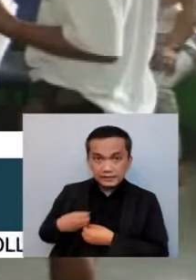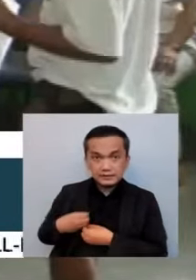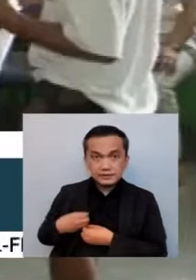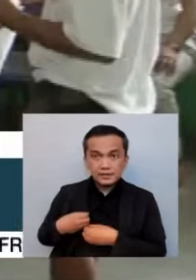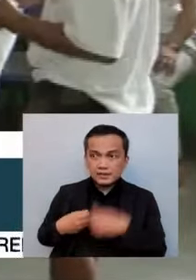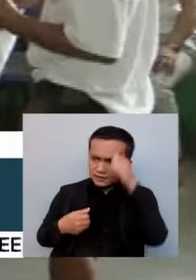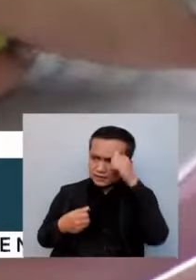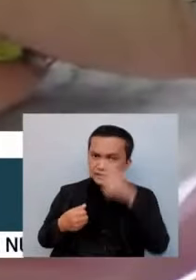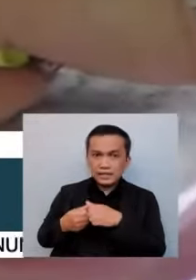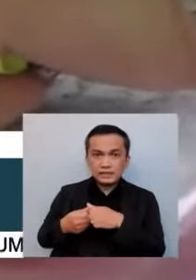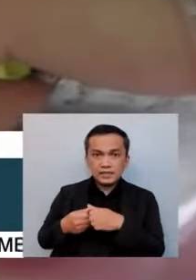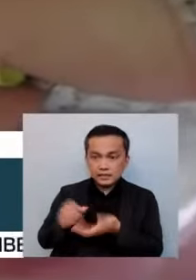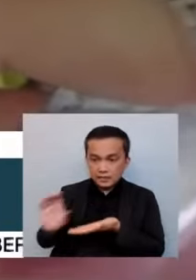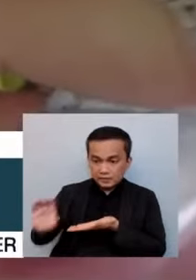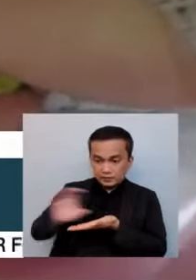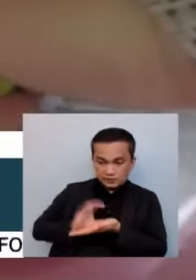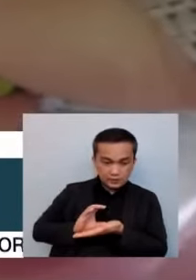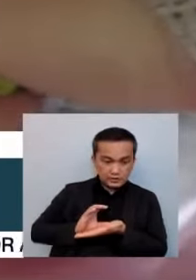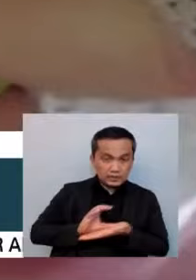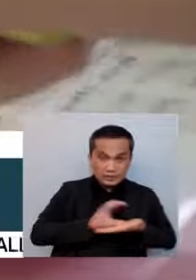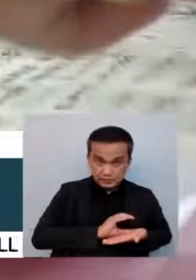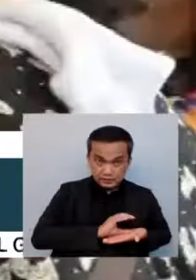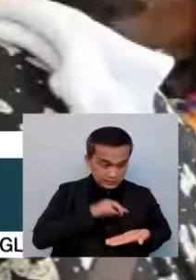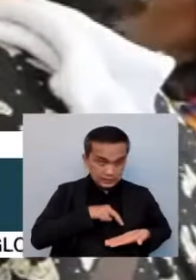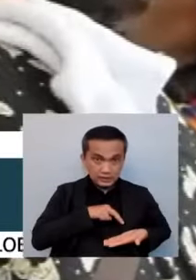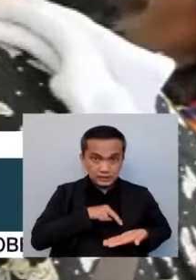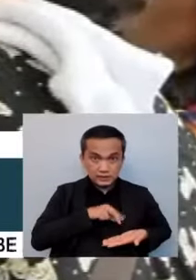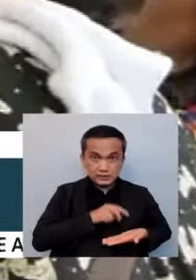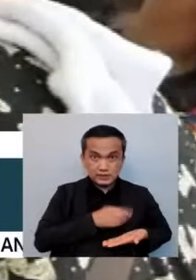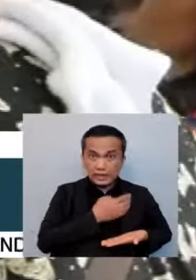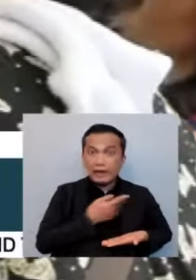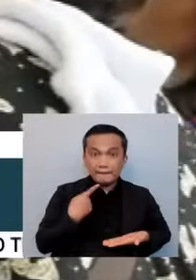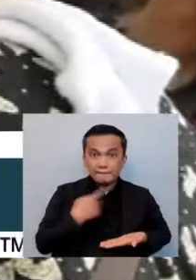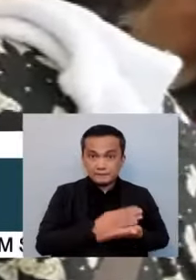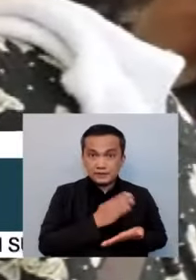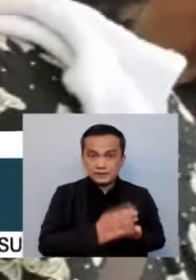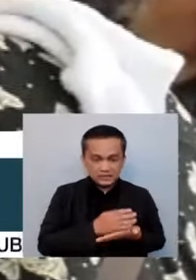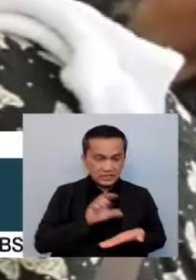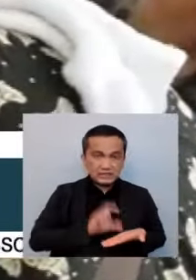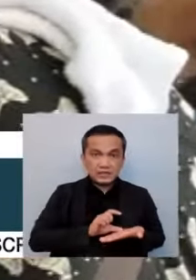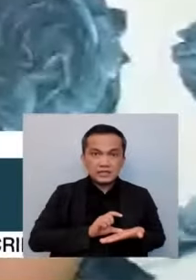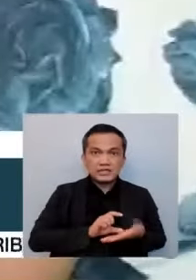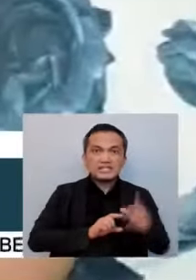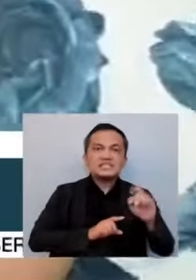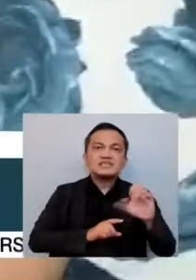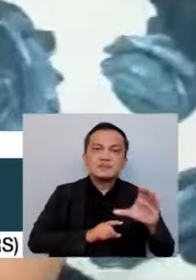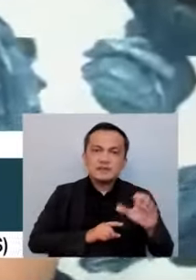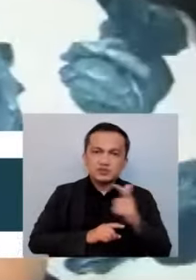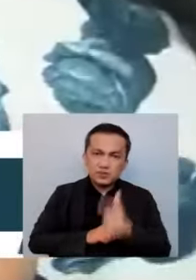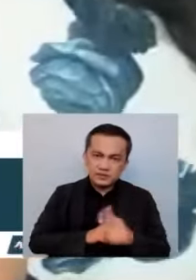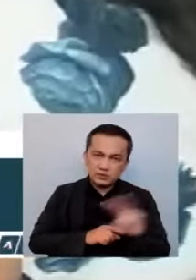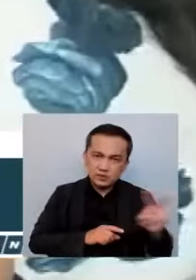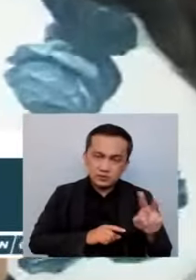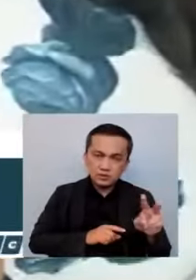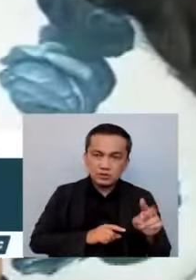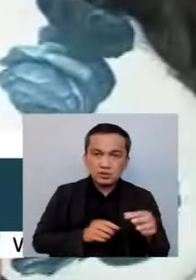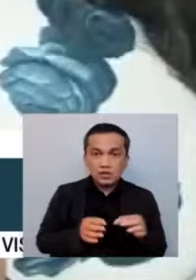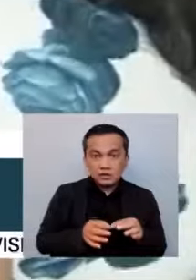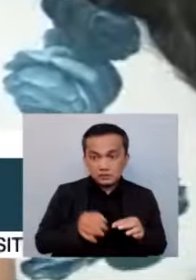pong nakalaan sa amin na nasa aming pondo ngayon, ay yan po ay pang December 2022. Hmm. Pag po tayo